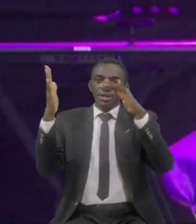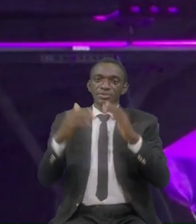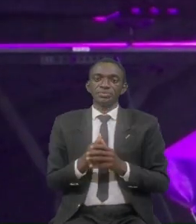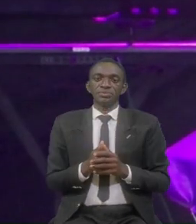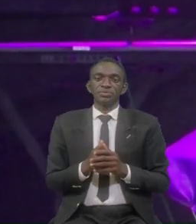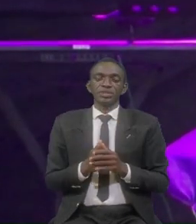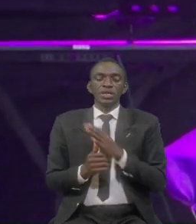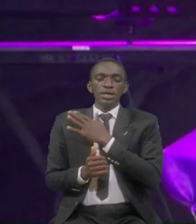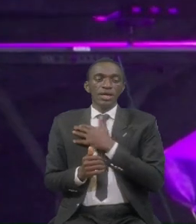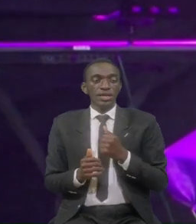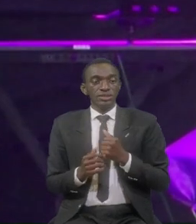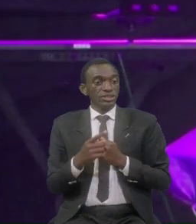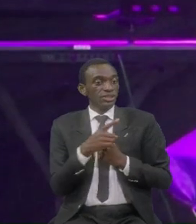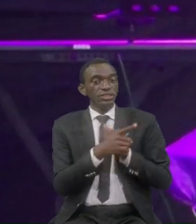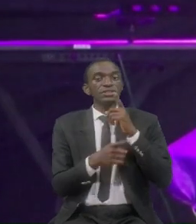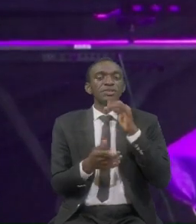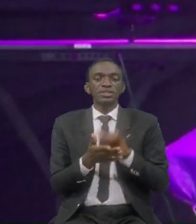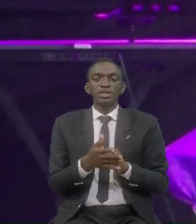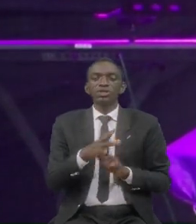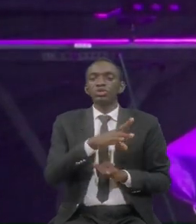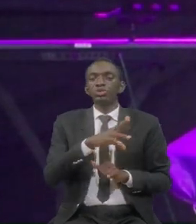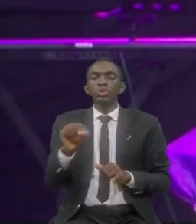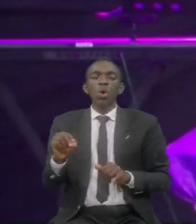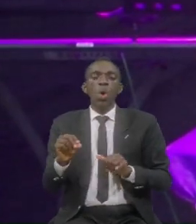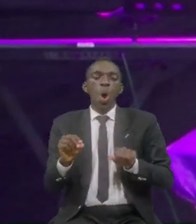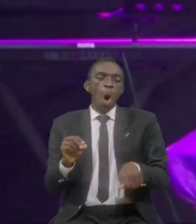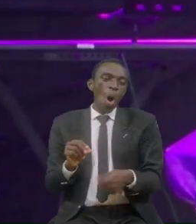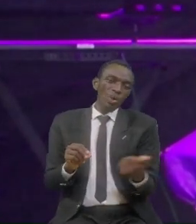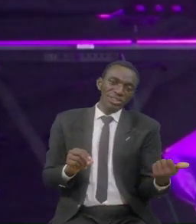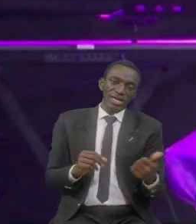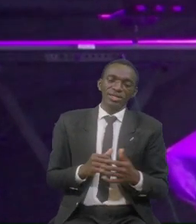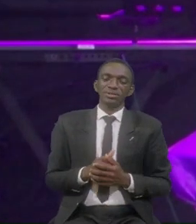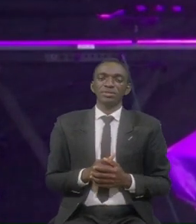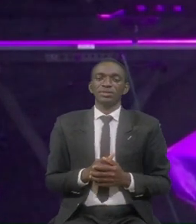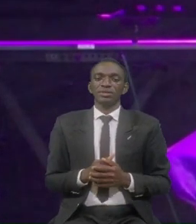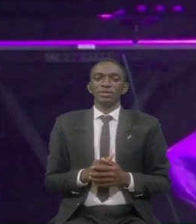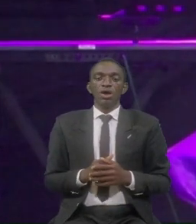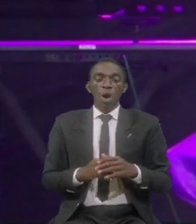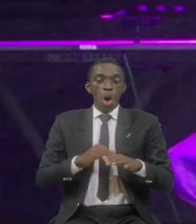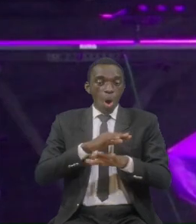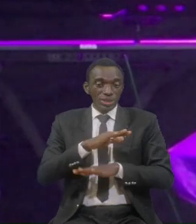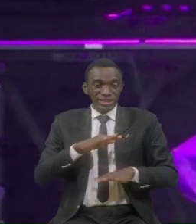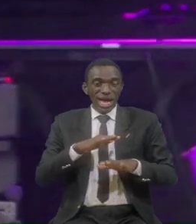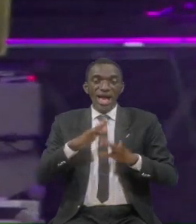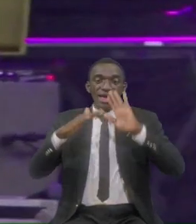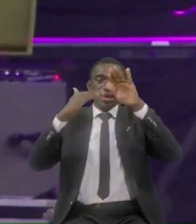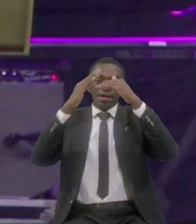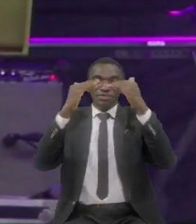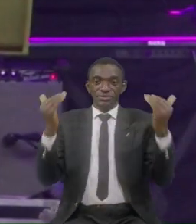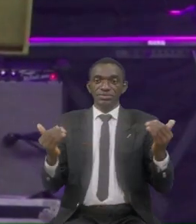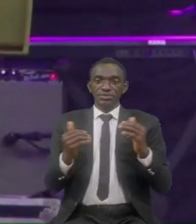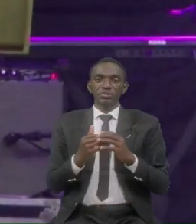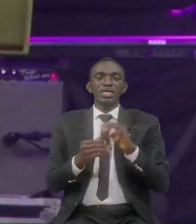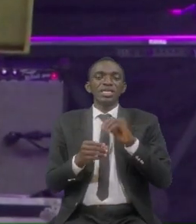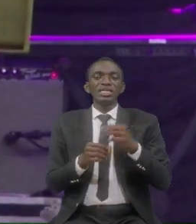says there's none other. Og ingon niya walay isa. Under heaven. Silong sa langit. In any nation. Sa